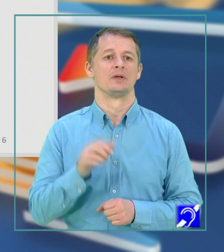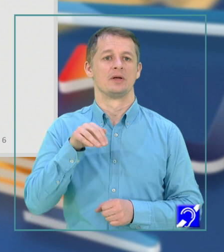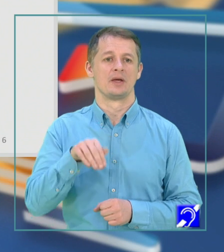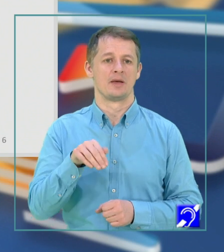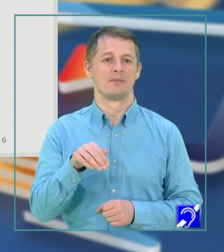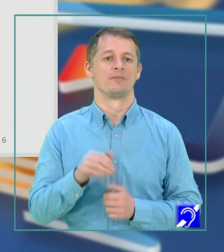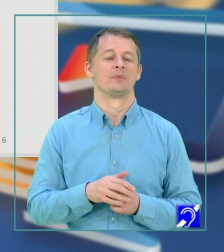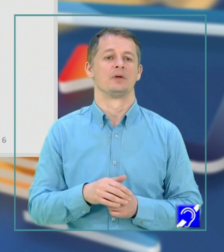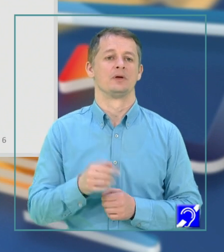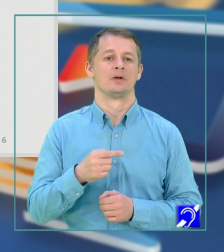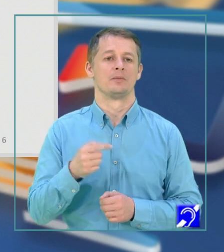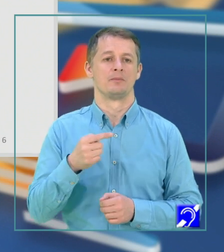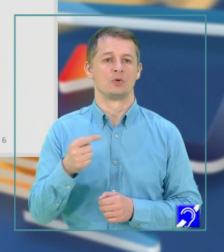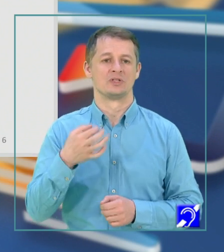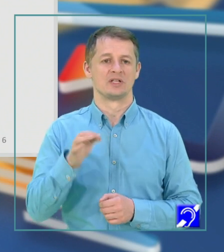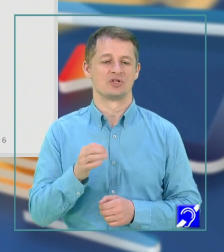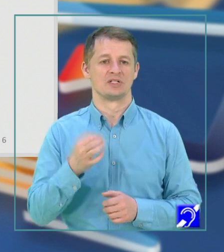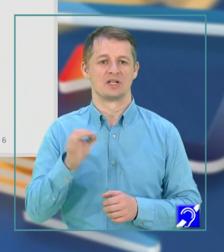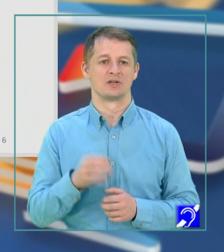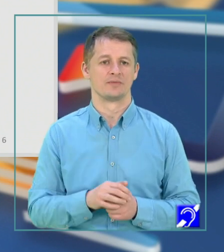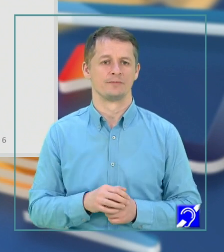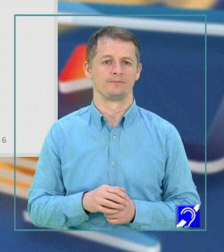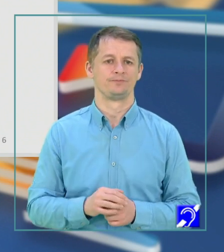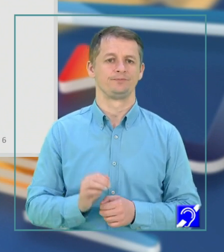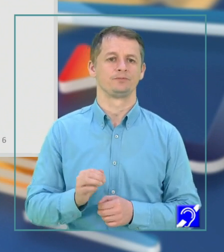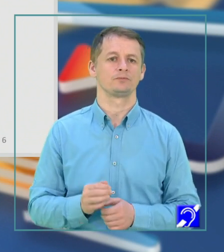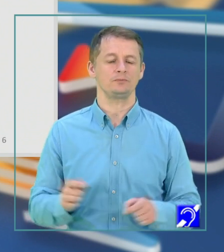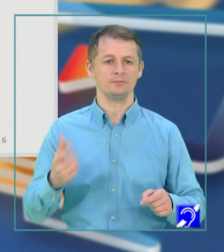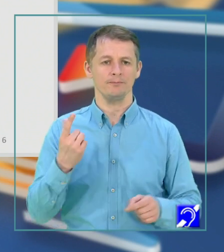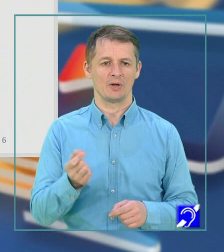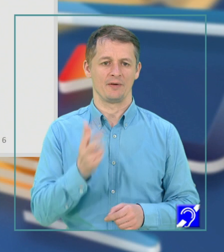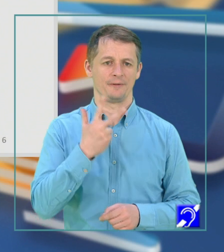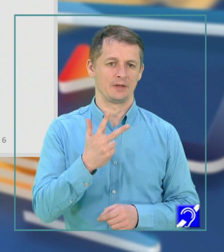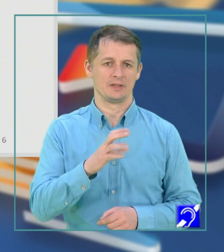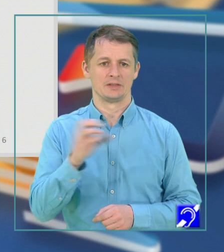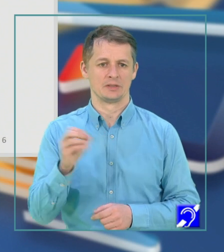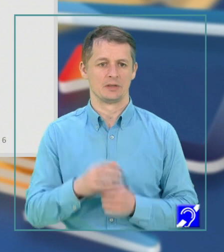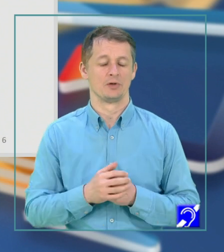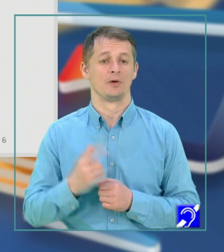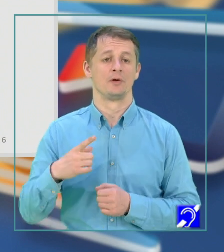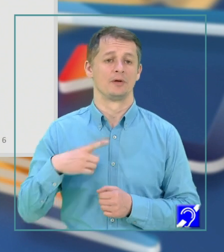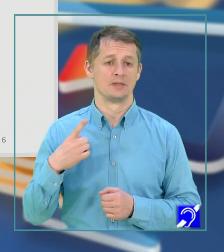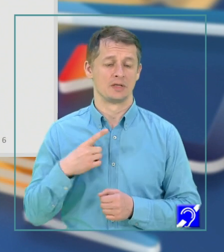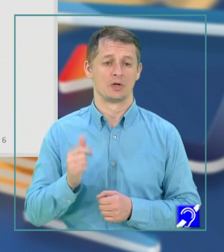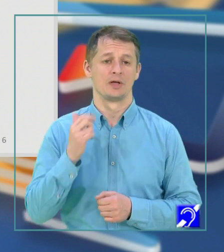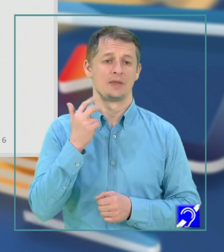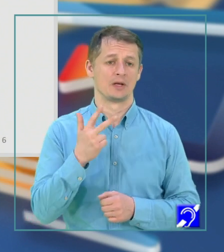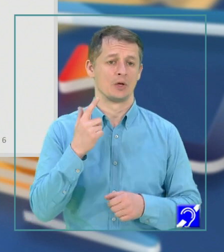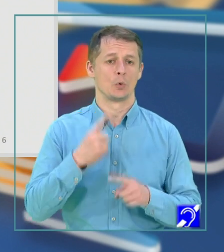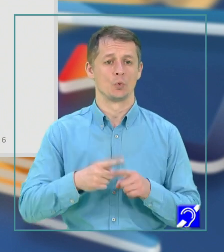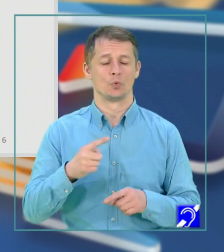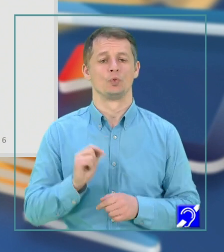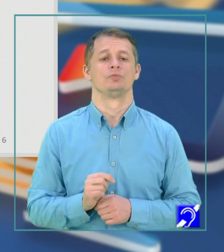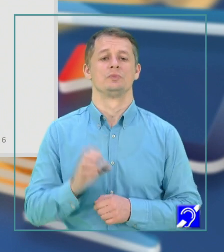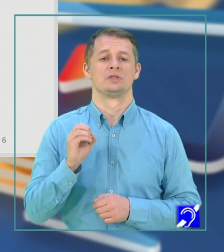ipoteză. Așadar, perechea 3-0 va merge prin legea noastră în compusul lui 3 cu 0, care se calculează